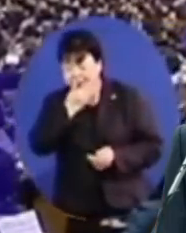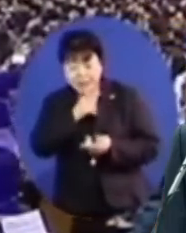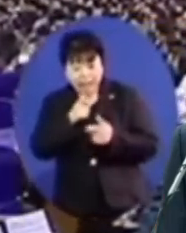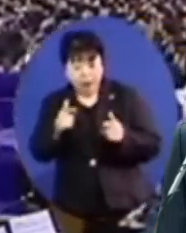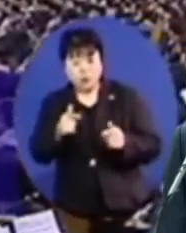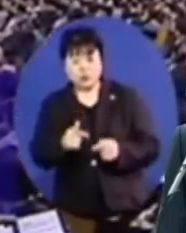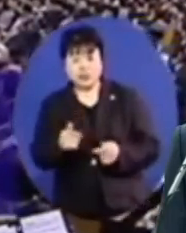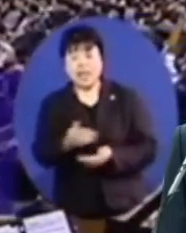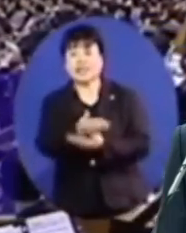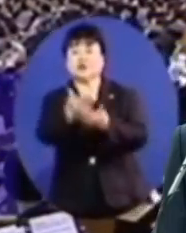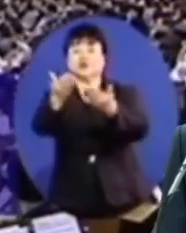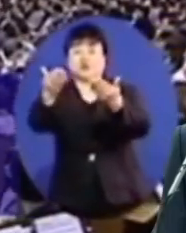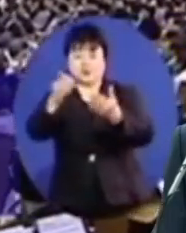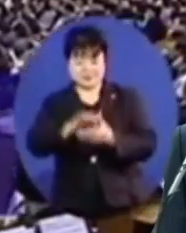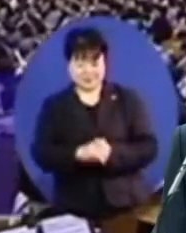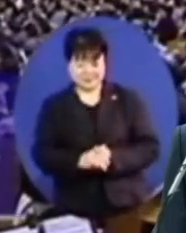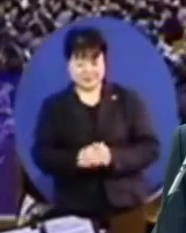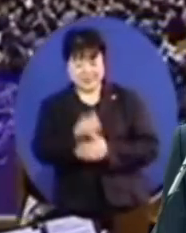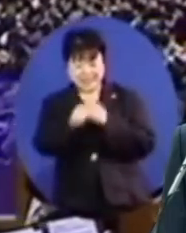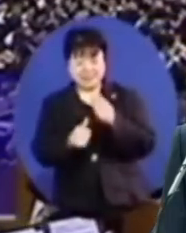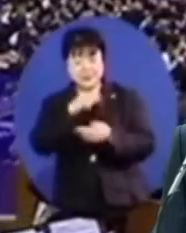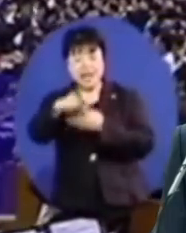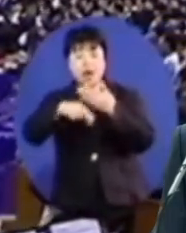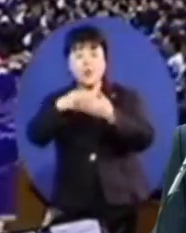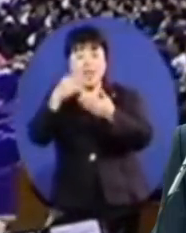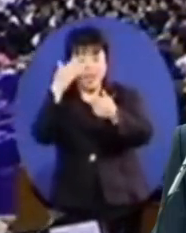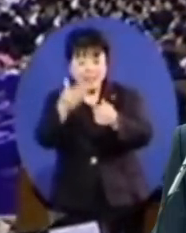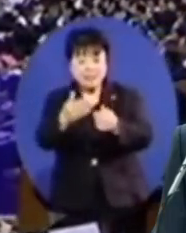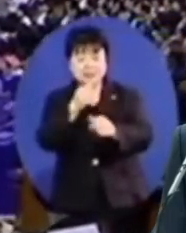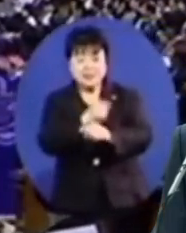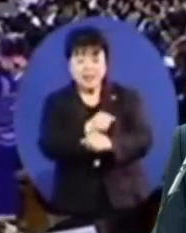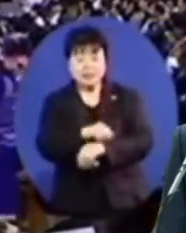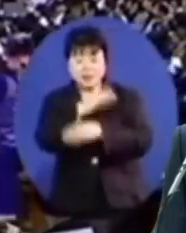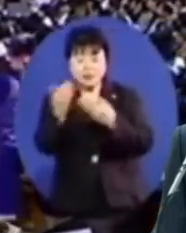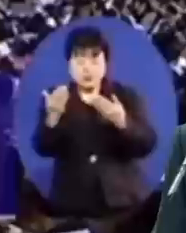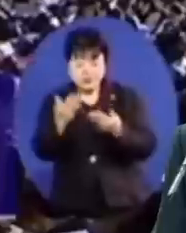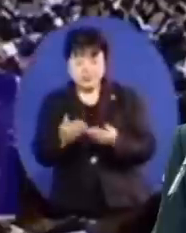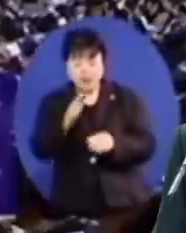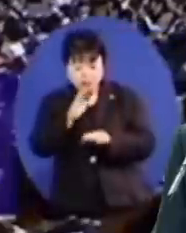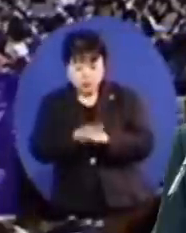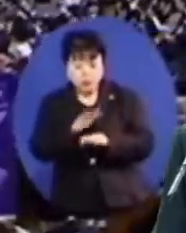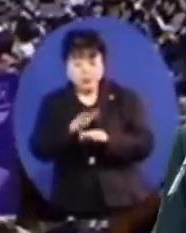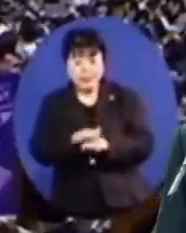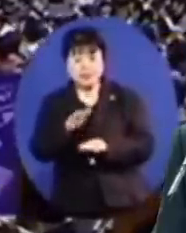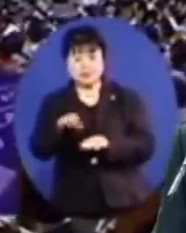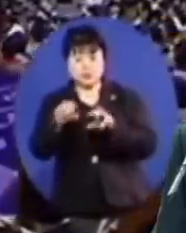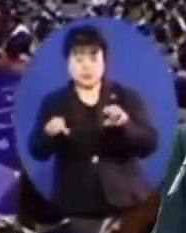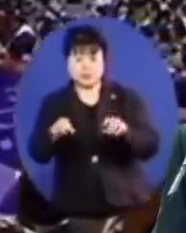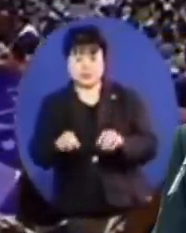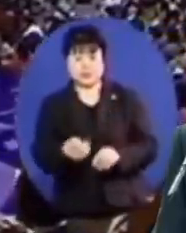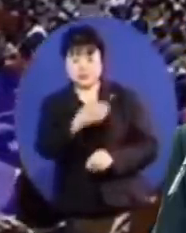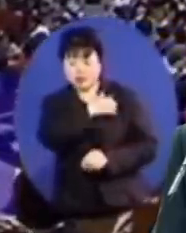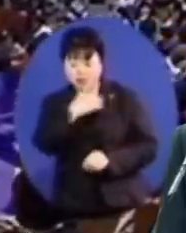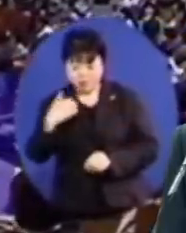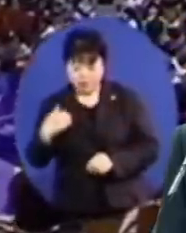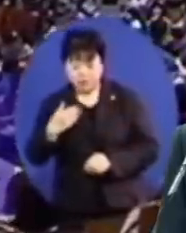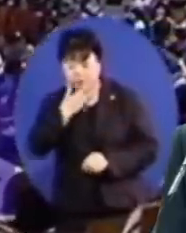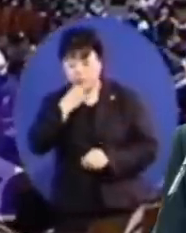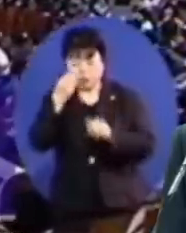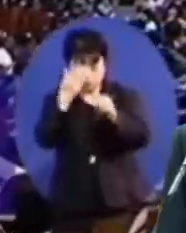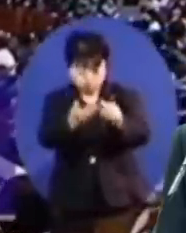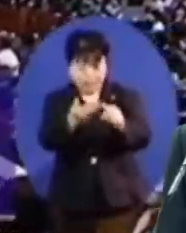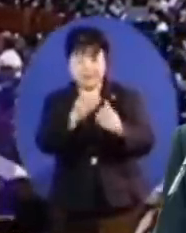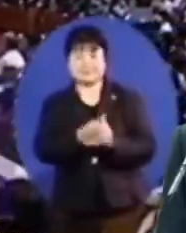말 것이니라. 이로 말미암아 내 하나님 야훼께서 내가 하는 모든 일과 내 손이 닿는 모든 일에 내게 복을